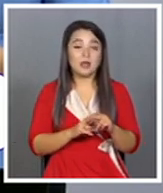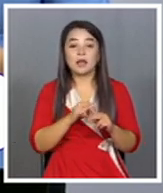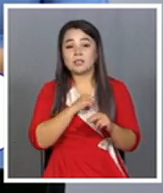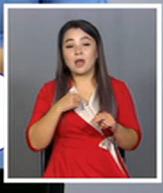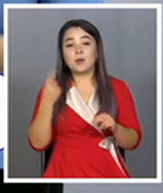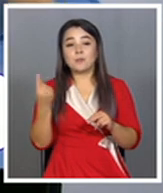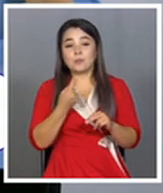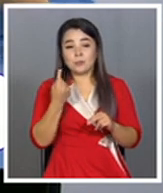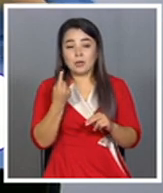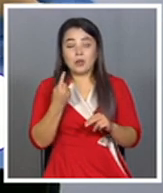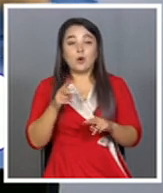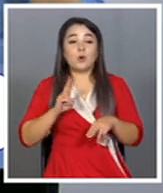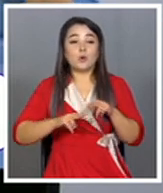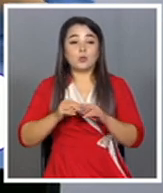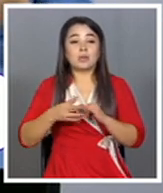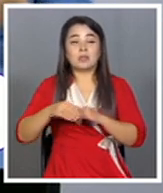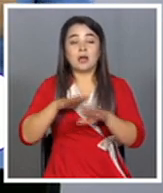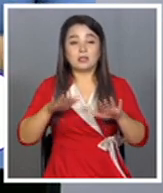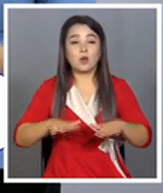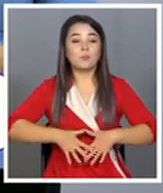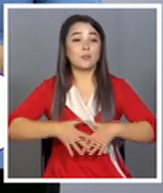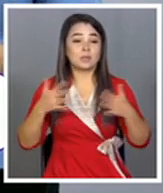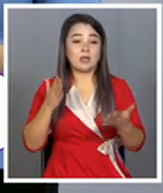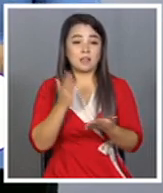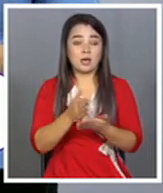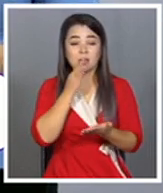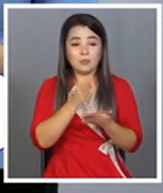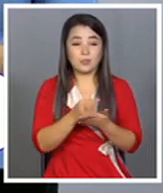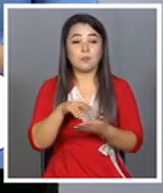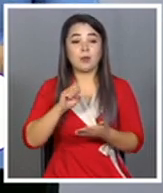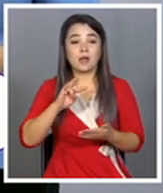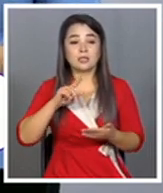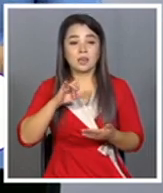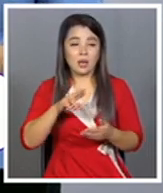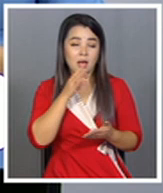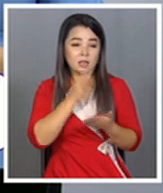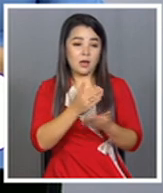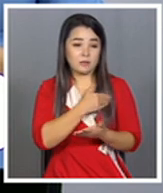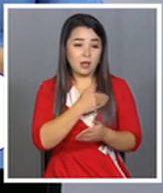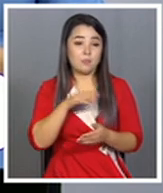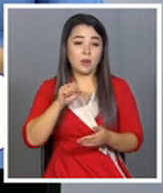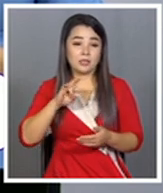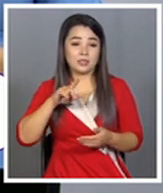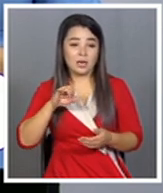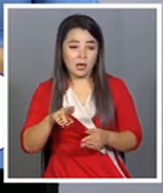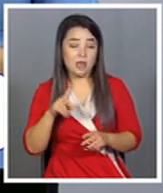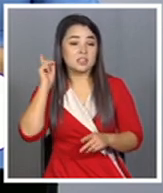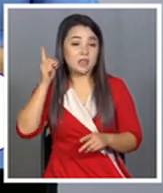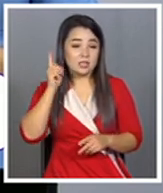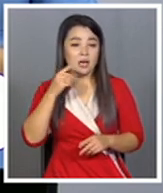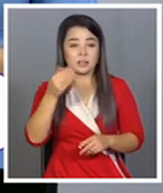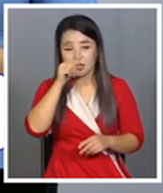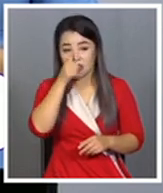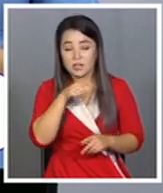ең алғашқы құрлық алып суперконтинент ретінде Пангеяны атайды. Пангея ежелгі грек